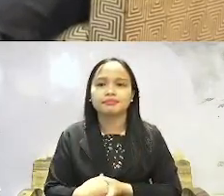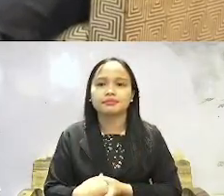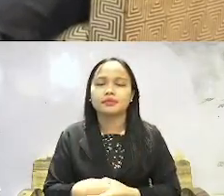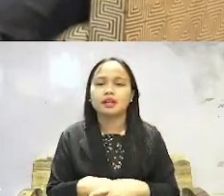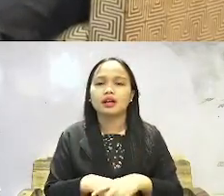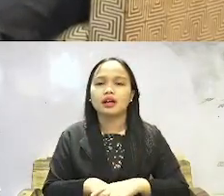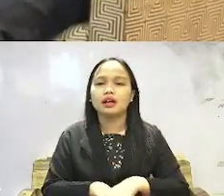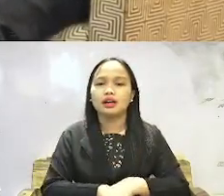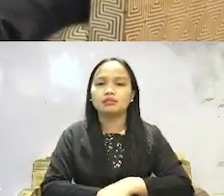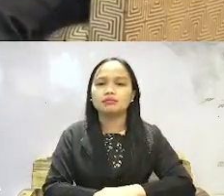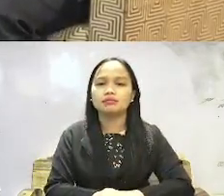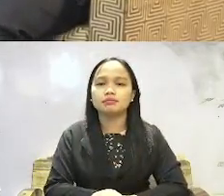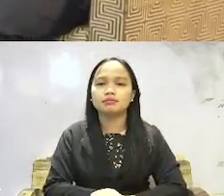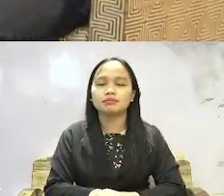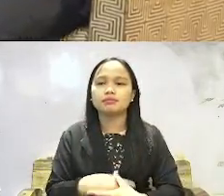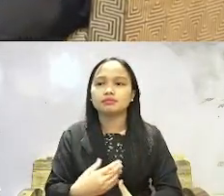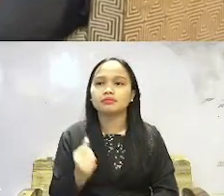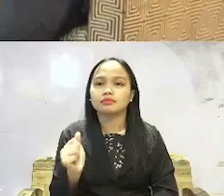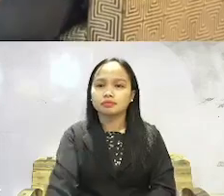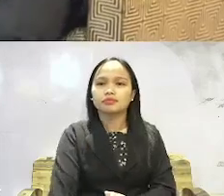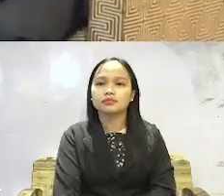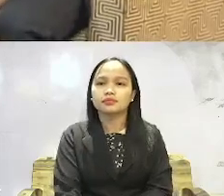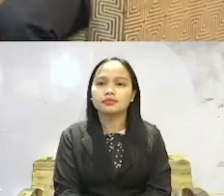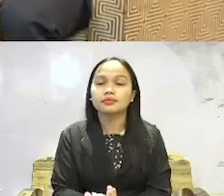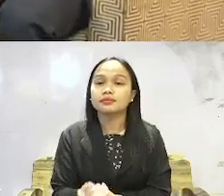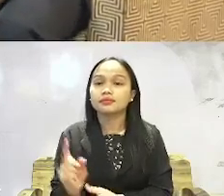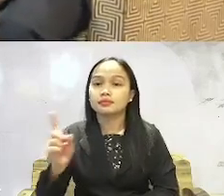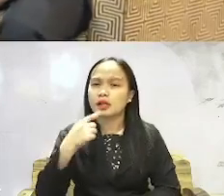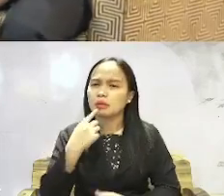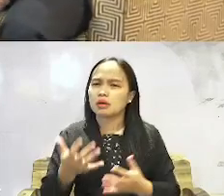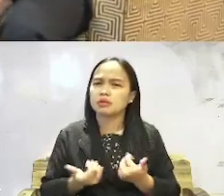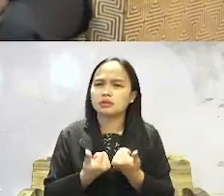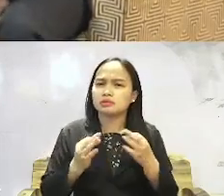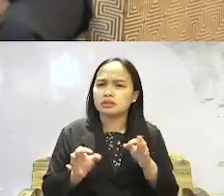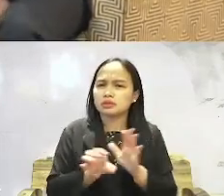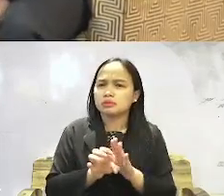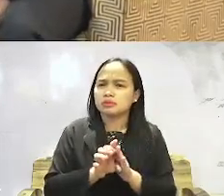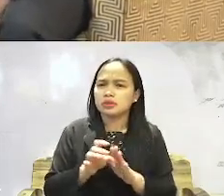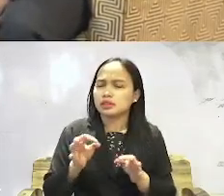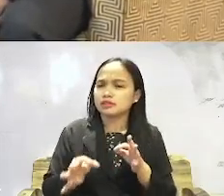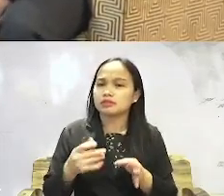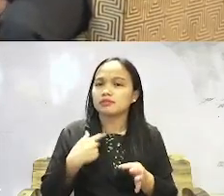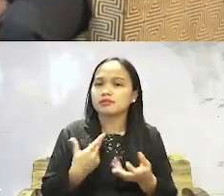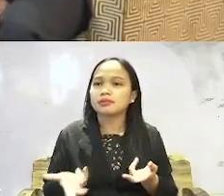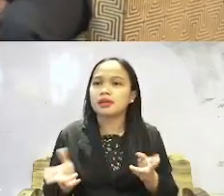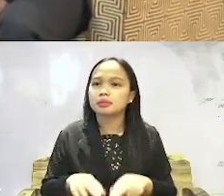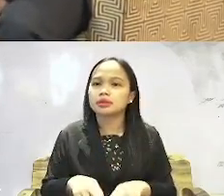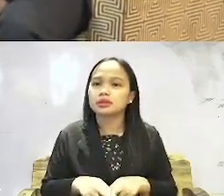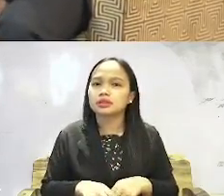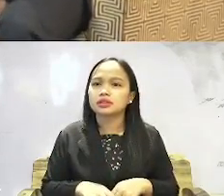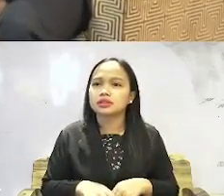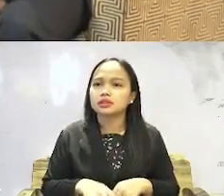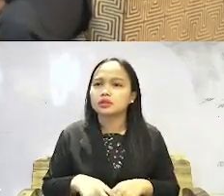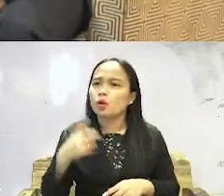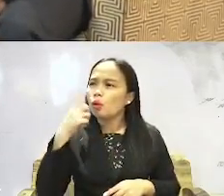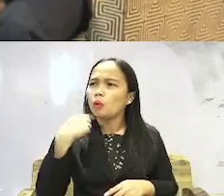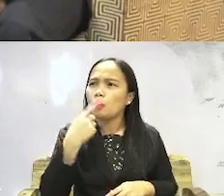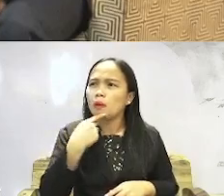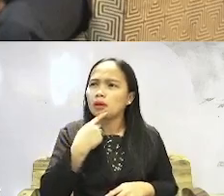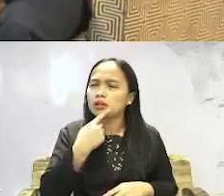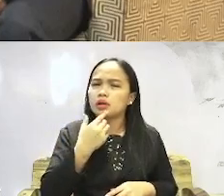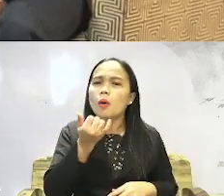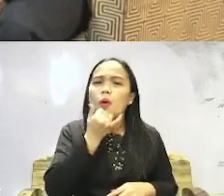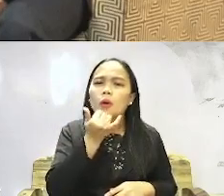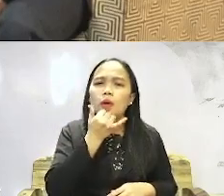Intindihin nyo na lang. Naalala ko yung sinabi noon, paano pag may nangyaring tag na to, corrupt fruit yan or maling